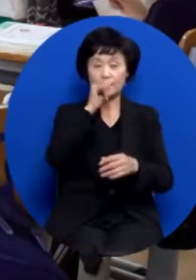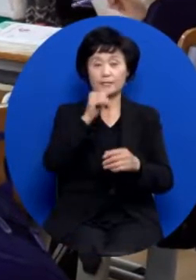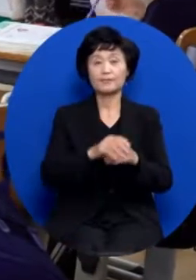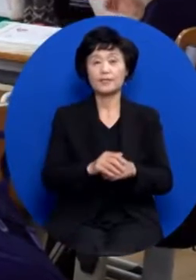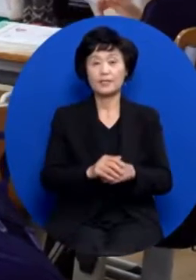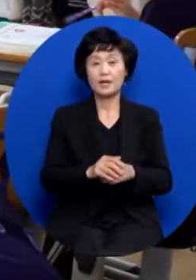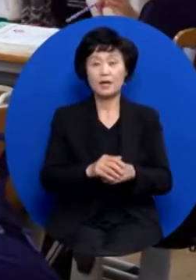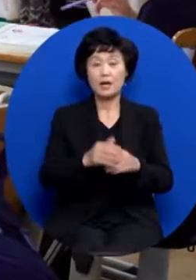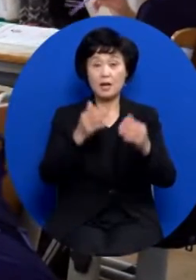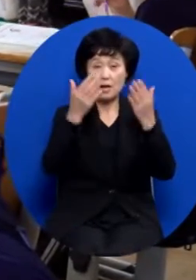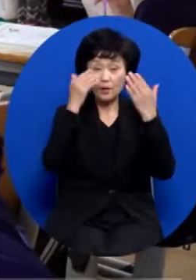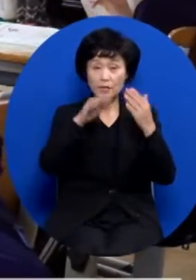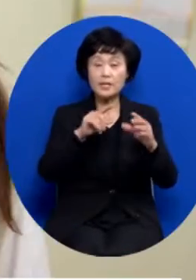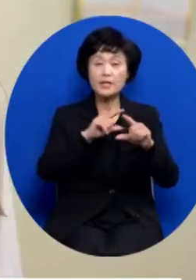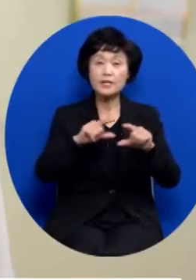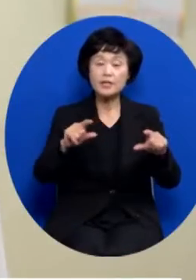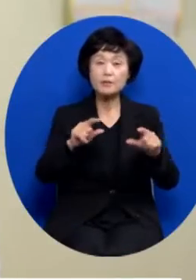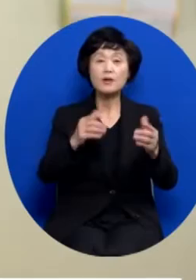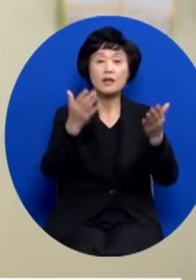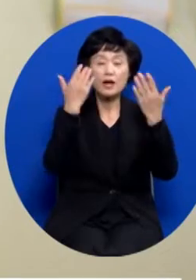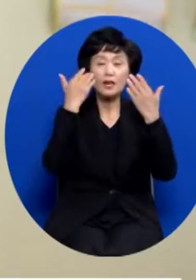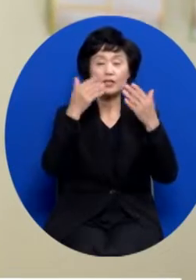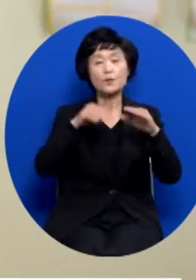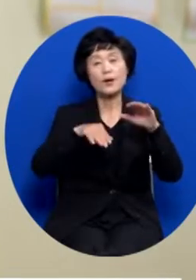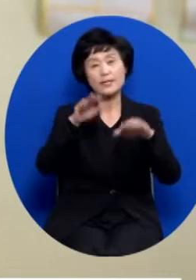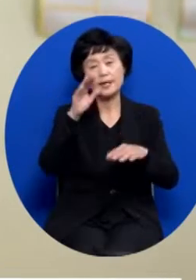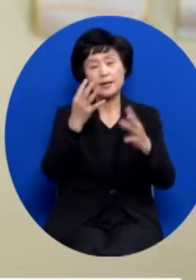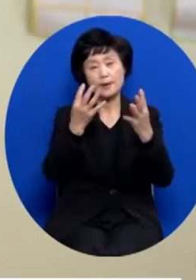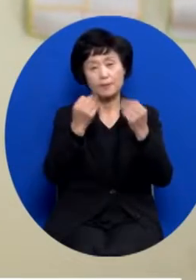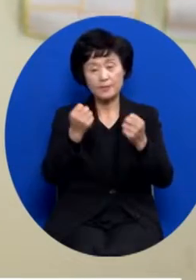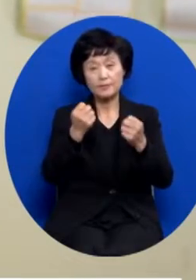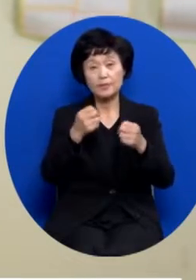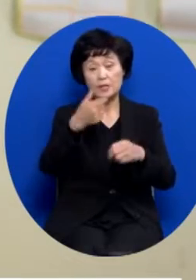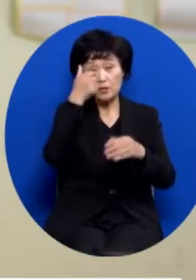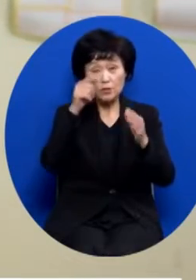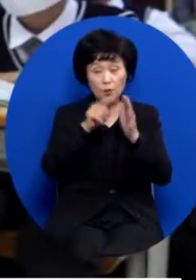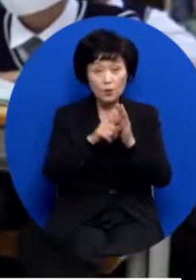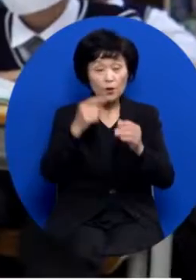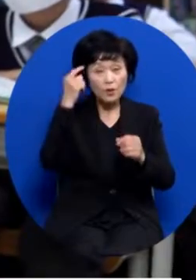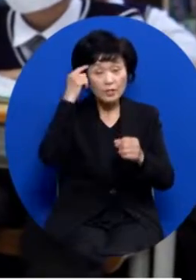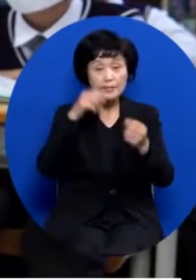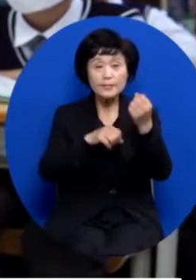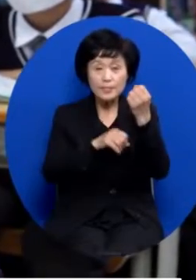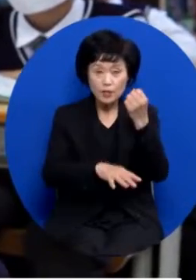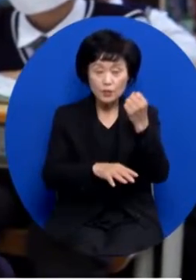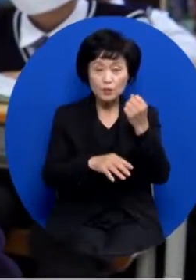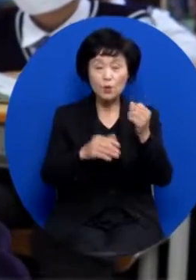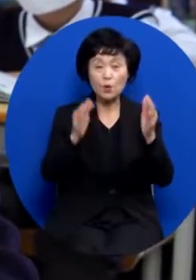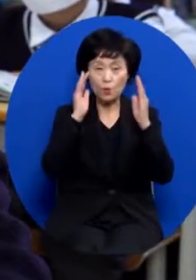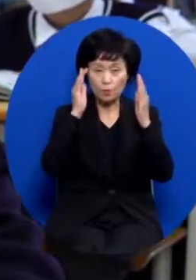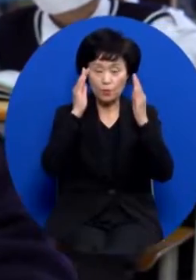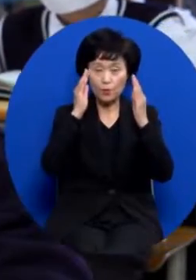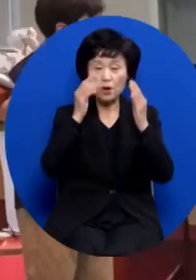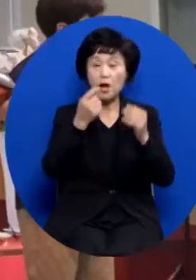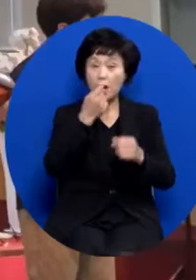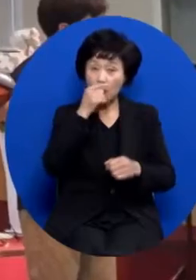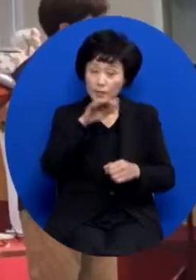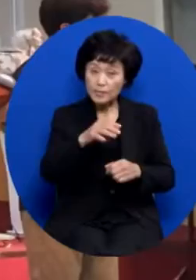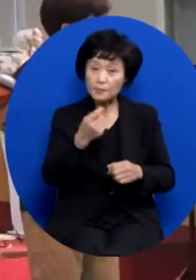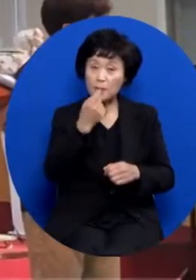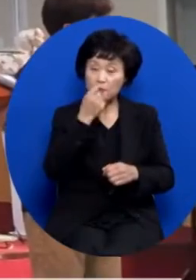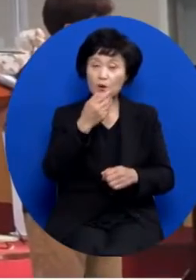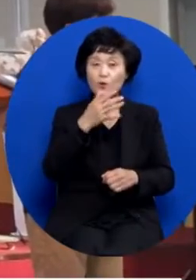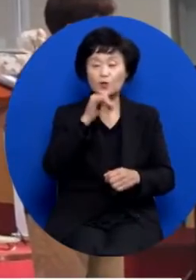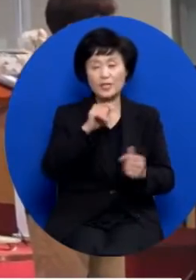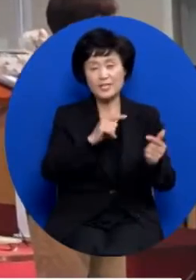쉐마 기독학교는 일반 학교와 많은 차이가 있습니다. 기독교 정신에 입각한 수업은 물론 학원에서만 배울 수 있는 악기와